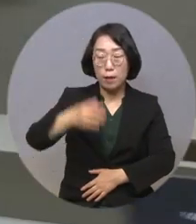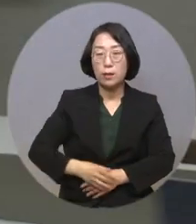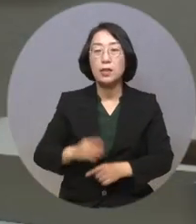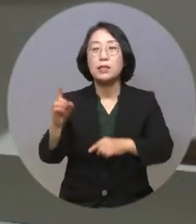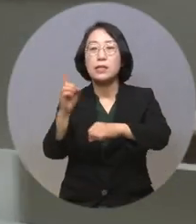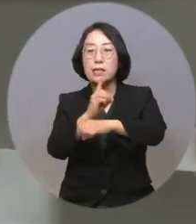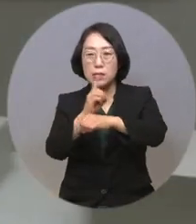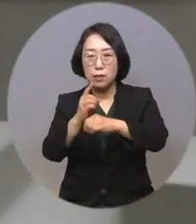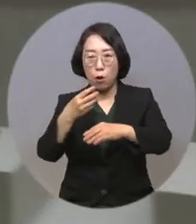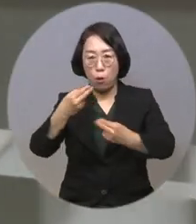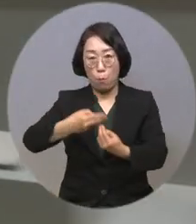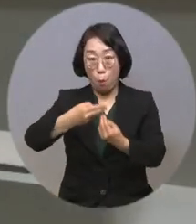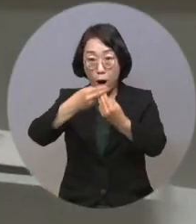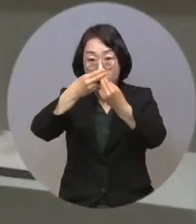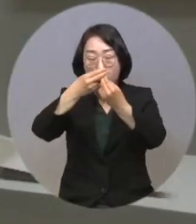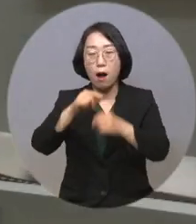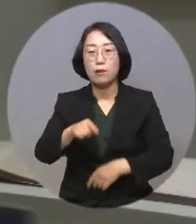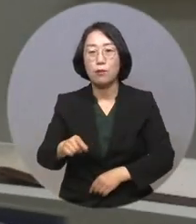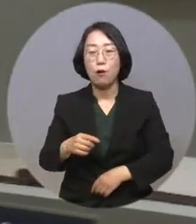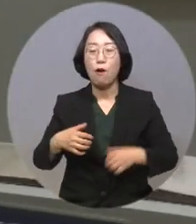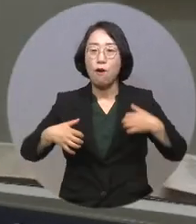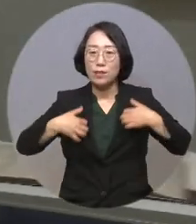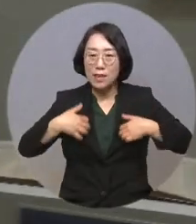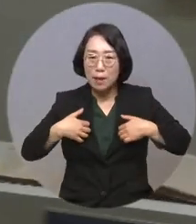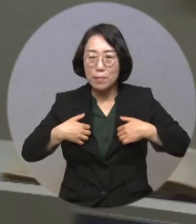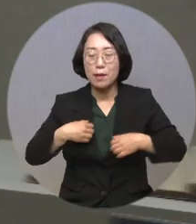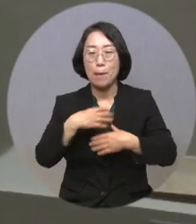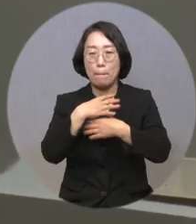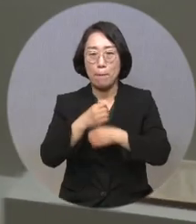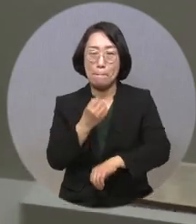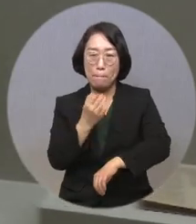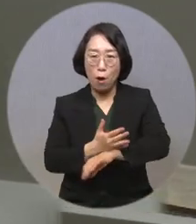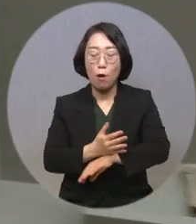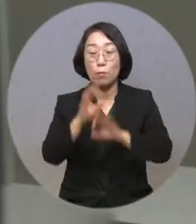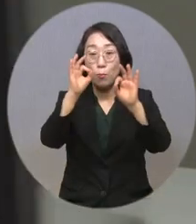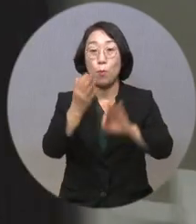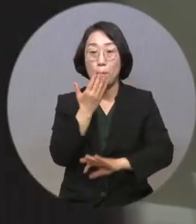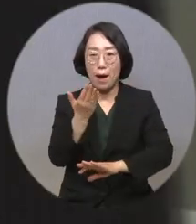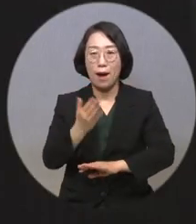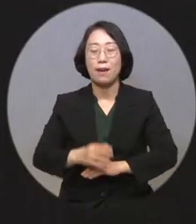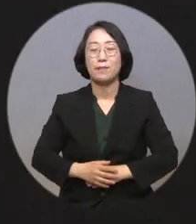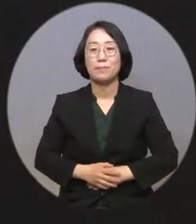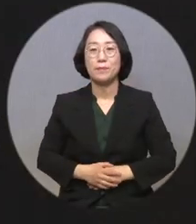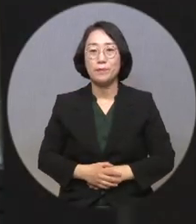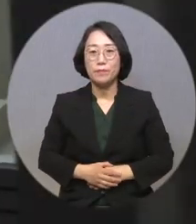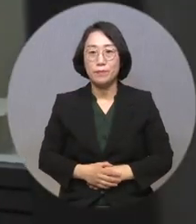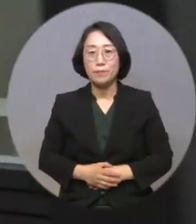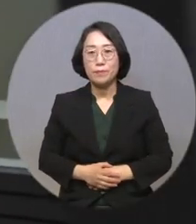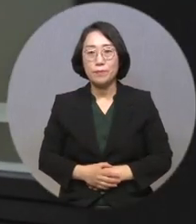등 관람객들의 재미와 편의까지 더했습니다. 복지TV 전북방송 장유진입니다.